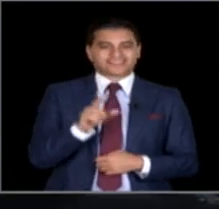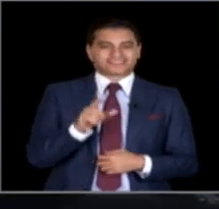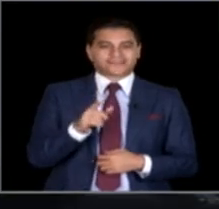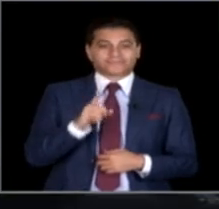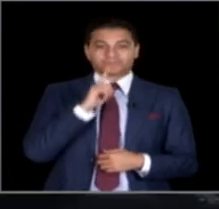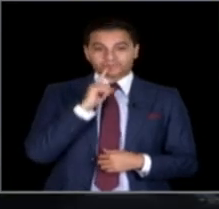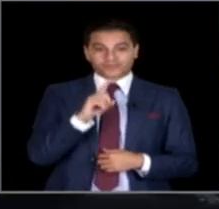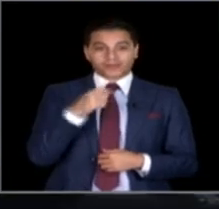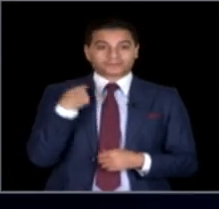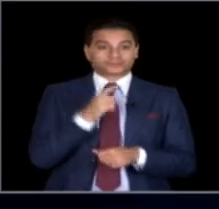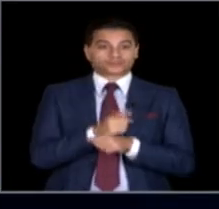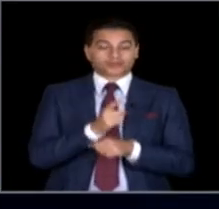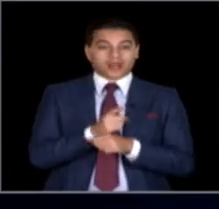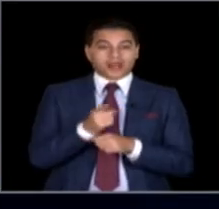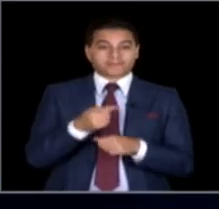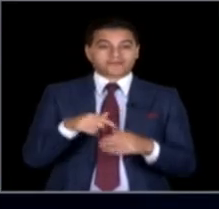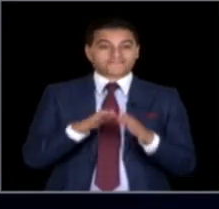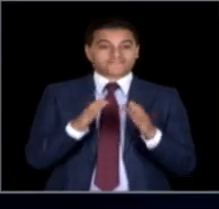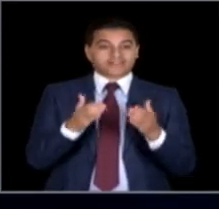طبعا المدير الفني لفريق الساعة